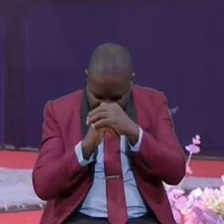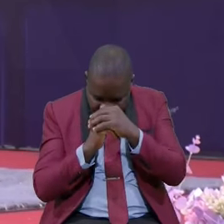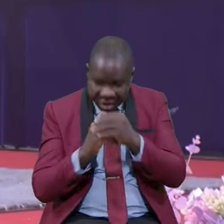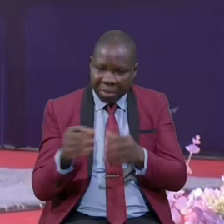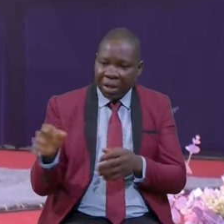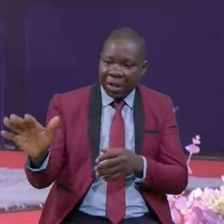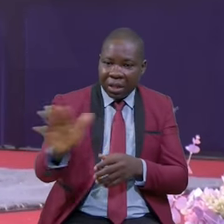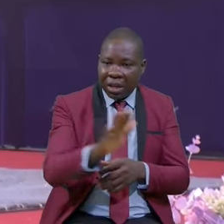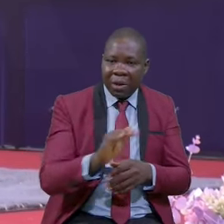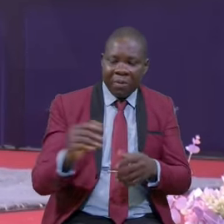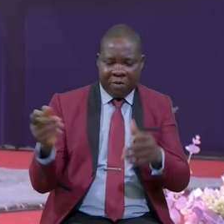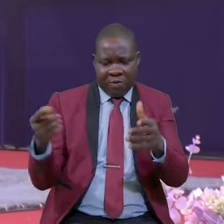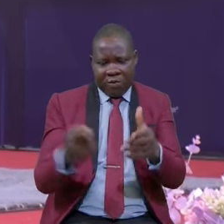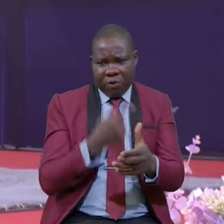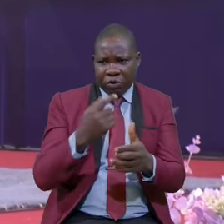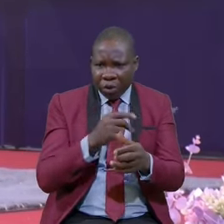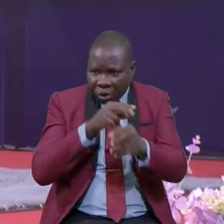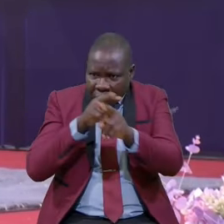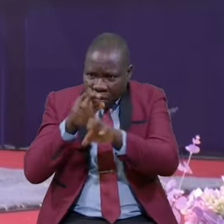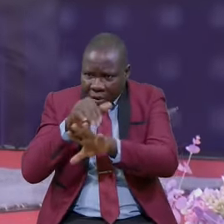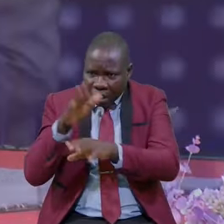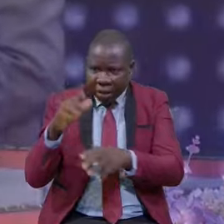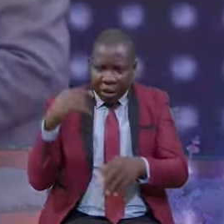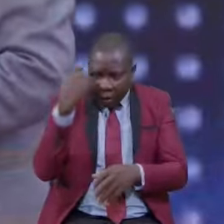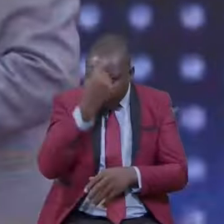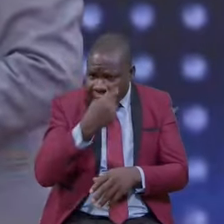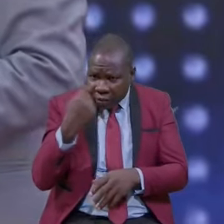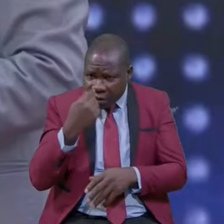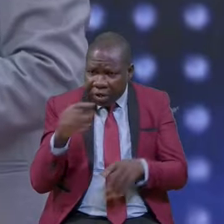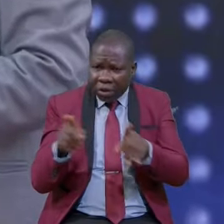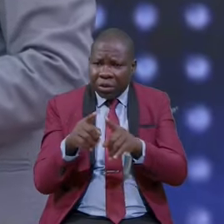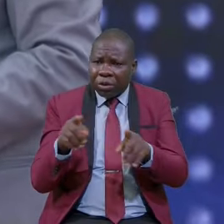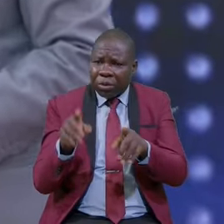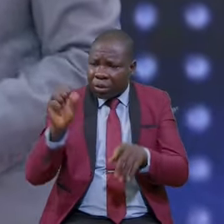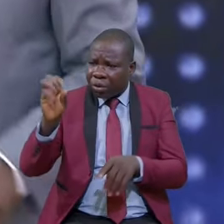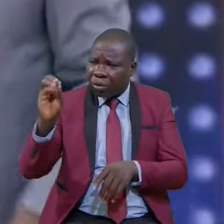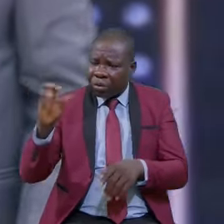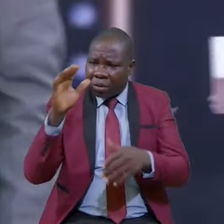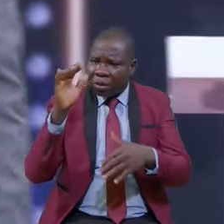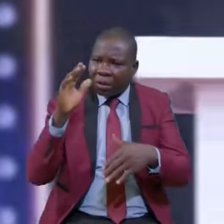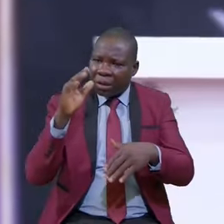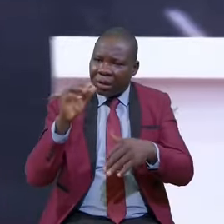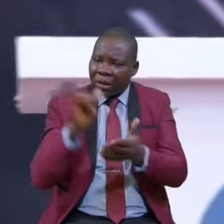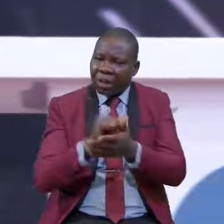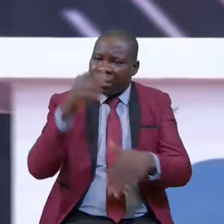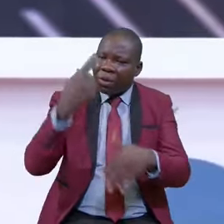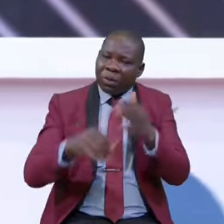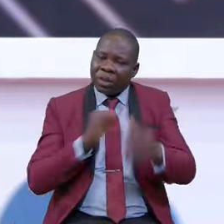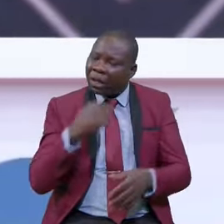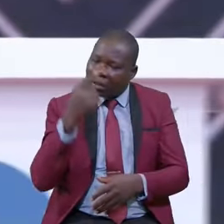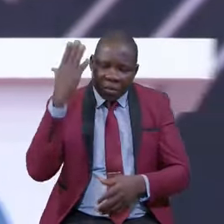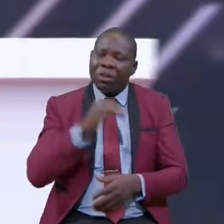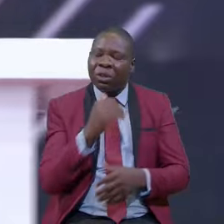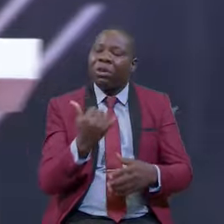rencontrer d'abord, pour regarder leur apparence physique, pour que ce que je dirai après n'offense personne. Ça, ce n'est